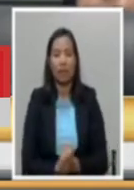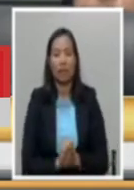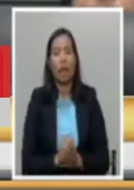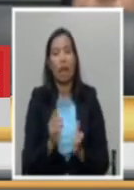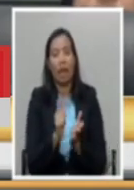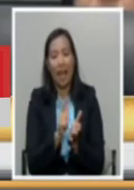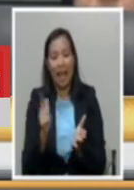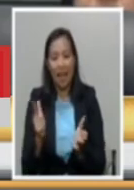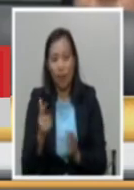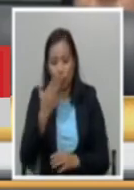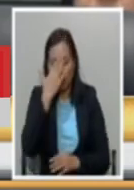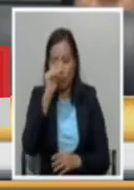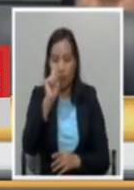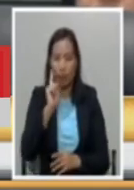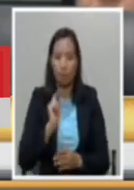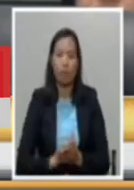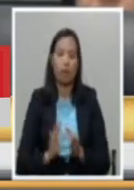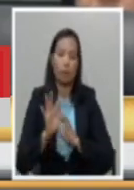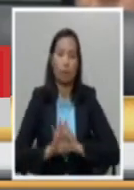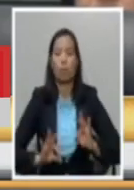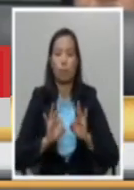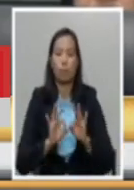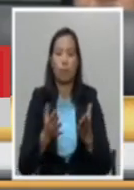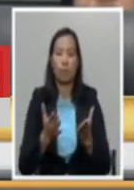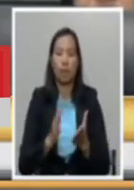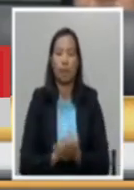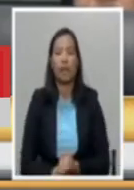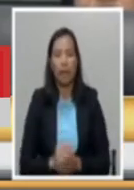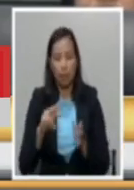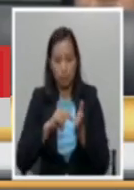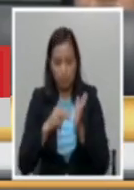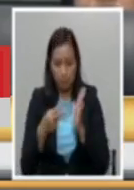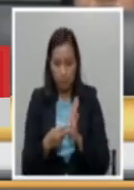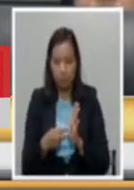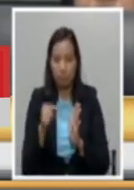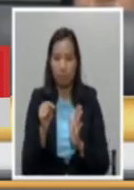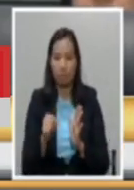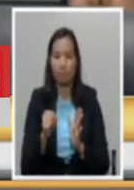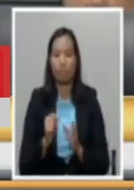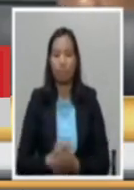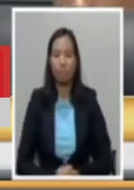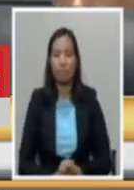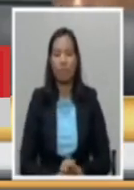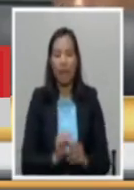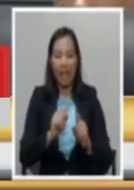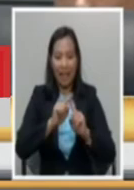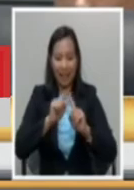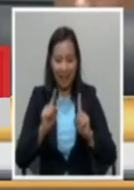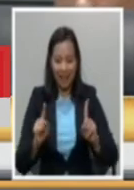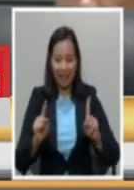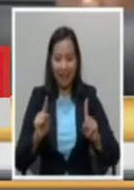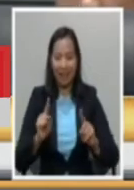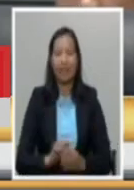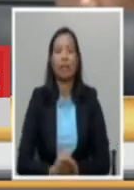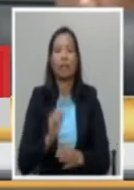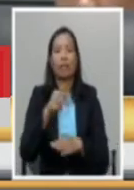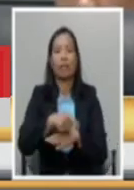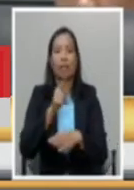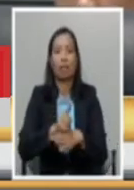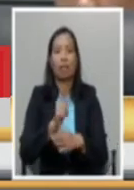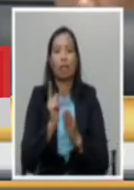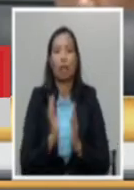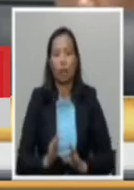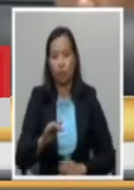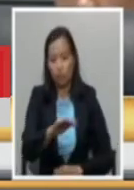ออกเพราะไม่มีความจำเป็นนี่คือผลของ disruptive economy แต่ในขณะเดียวกันท่านประธานครับคนเหล่